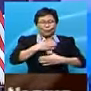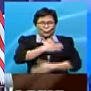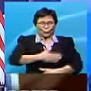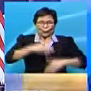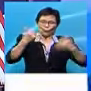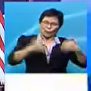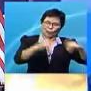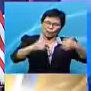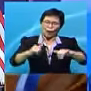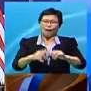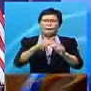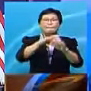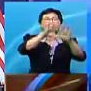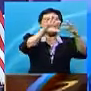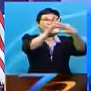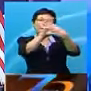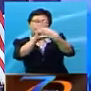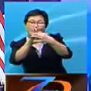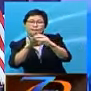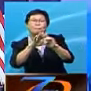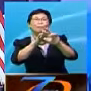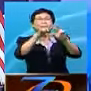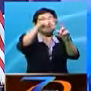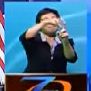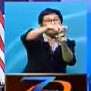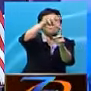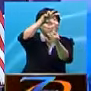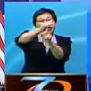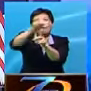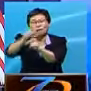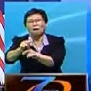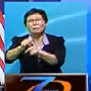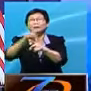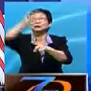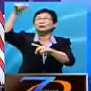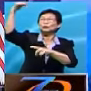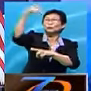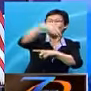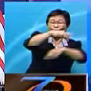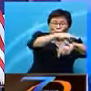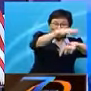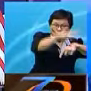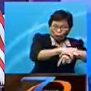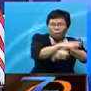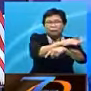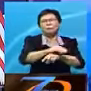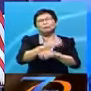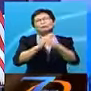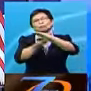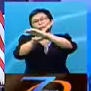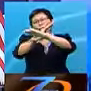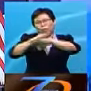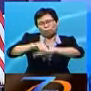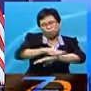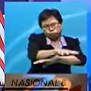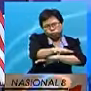diwajibkan memasang perangkap nyamuk solar. Langkah itu bertujuan mengurangkan kes demam denggi dan mencegah penularan virus